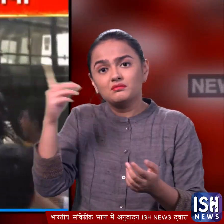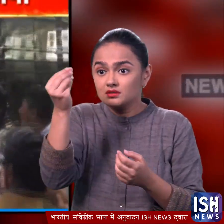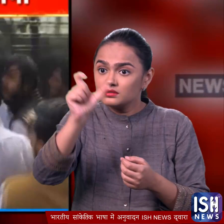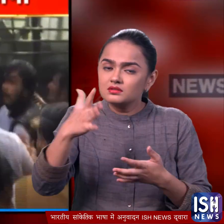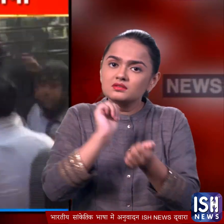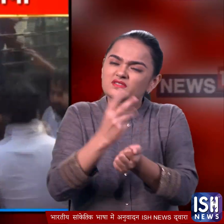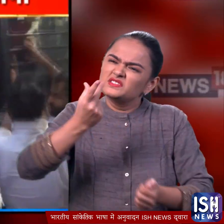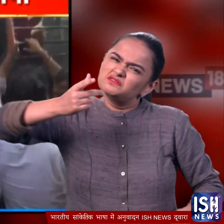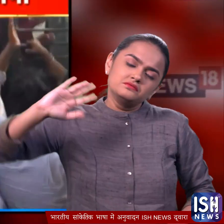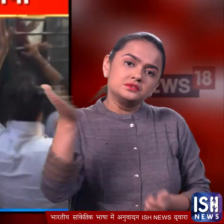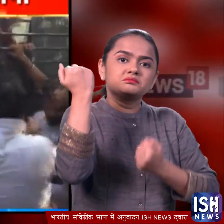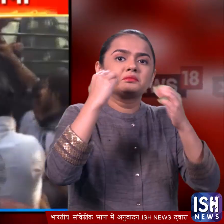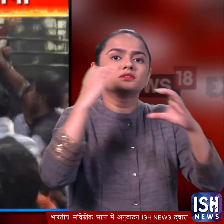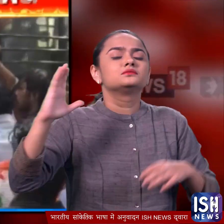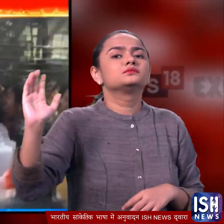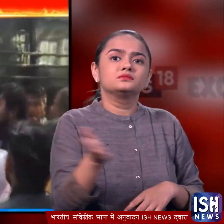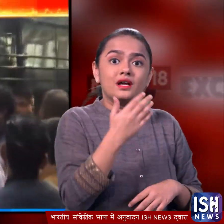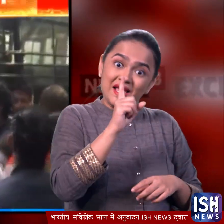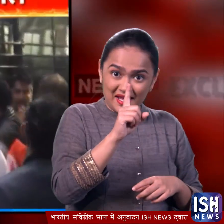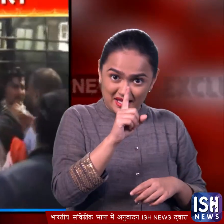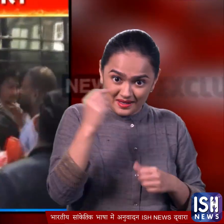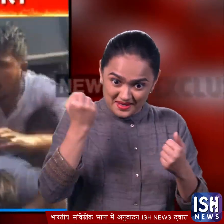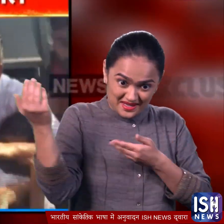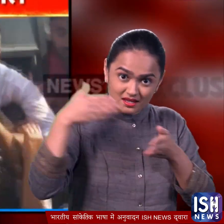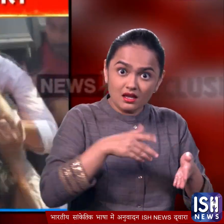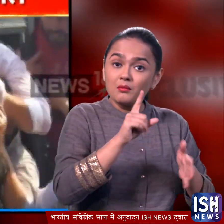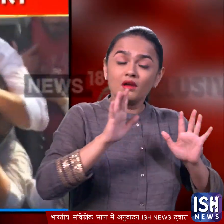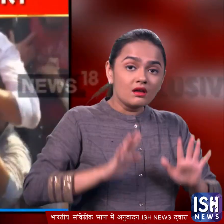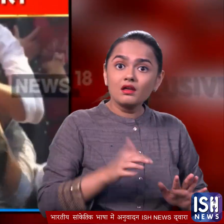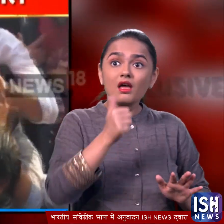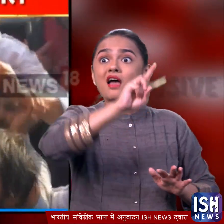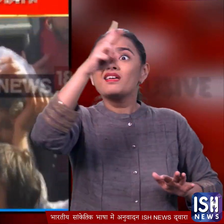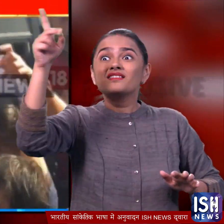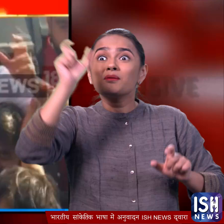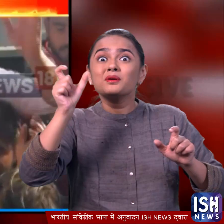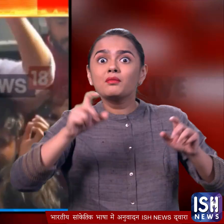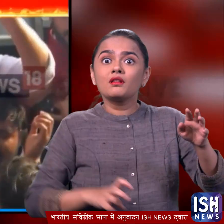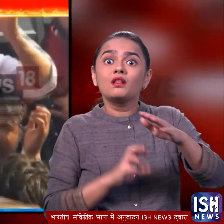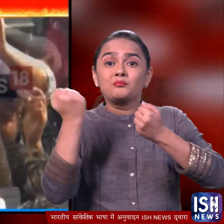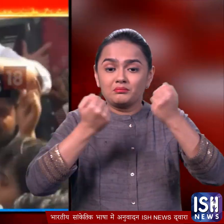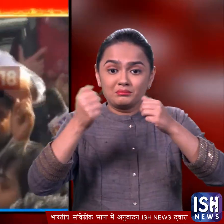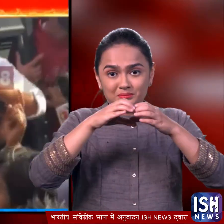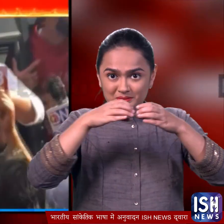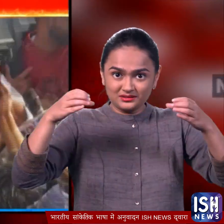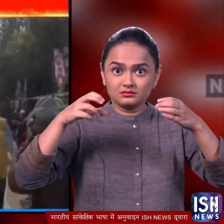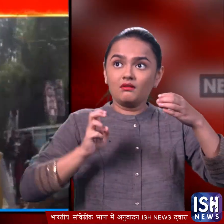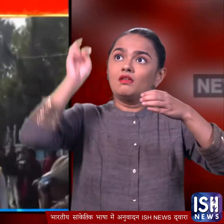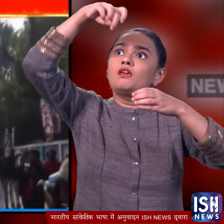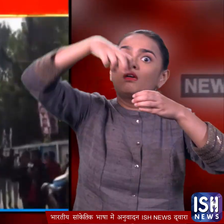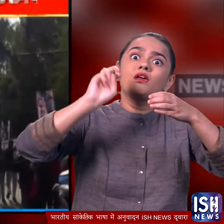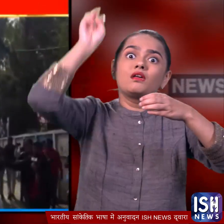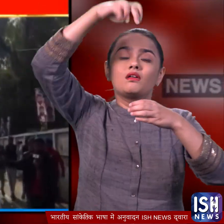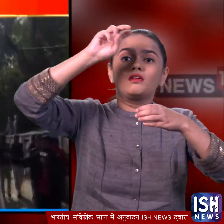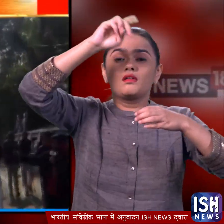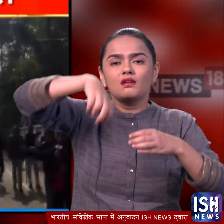ही कई लोगों को हिरासत में लेकर वहां मौजूद एक बस में बैठा दिया गया। इतने पर भी वो लोग शांत नहीं पड़े और जब पुलिस उनको वहां से ले जाने लगी तो